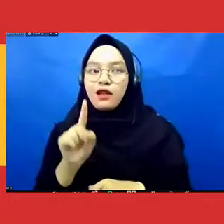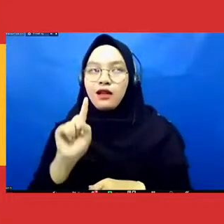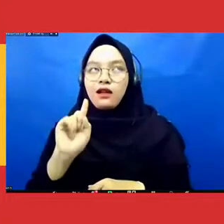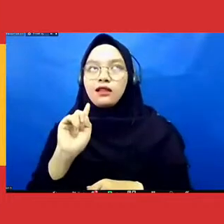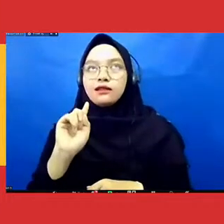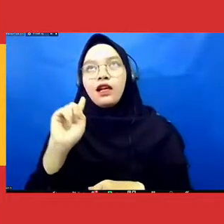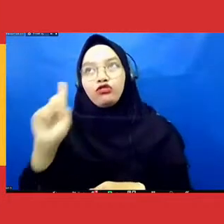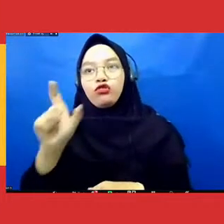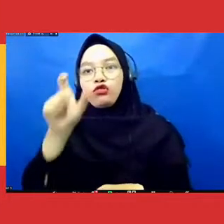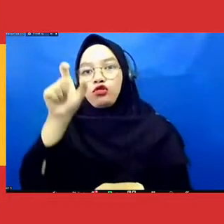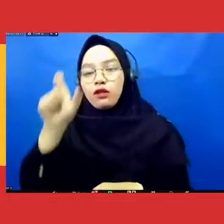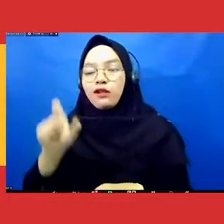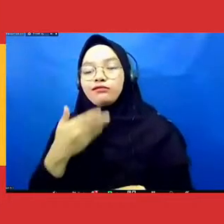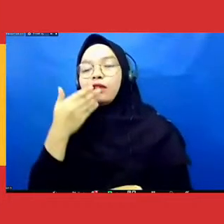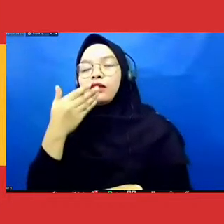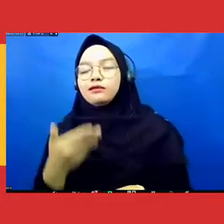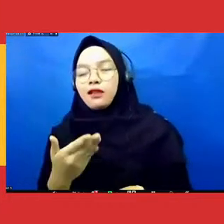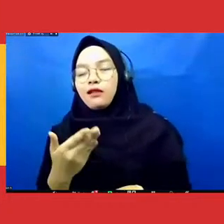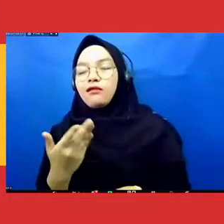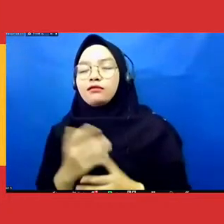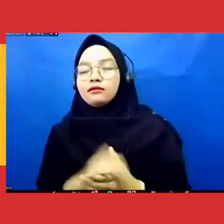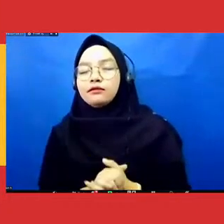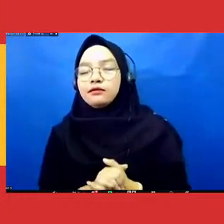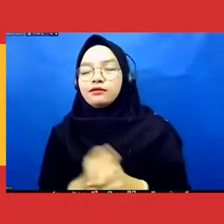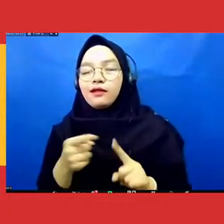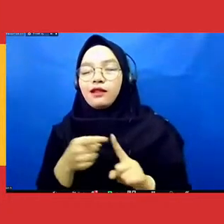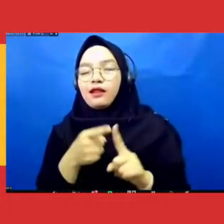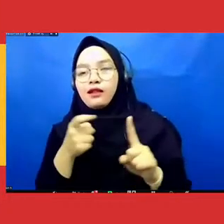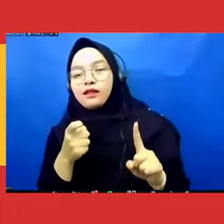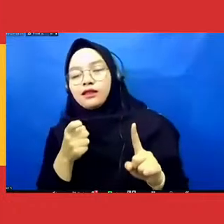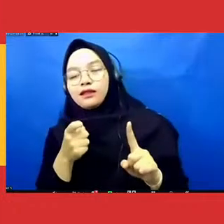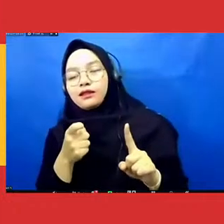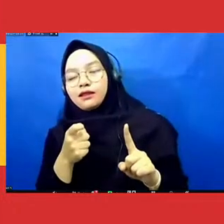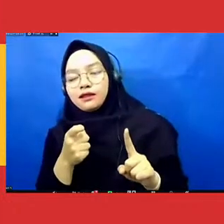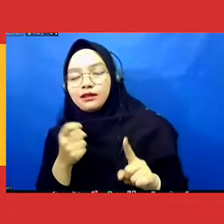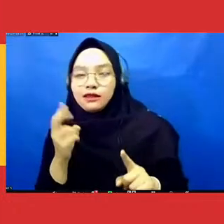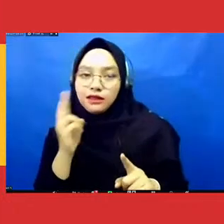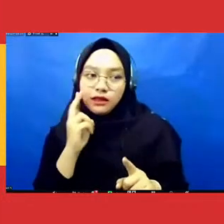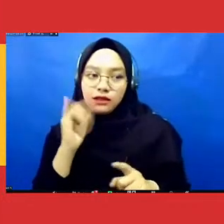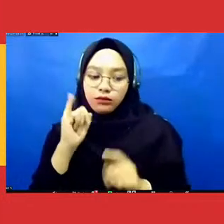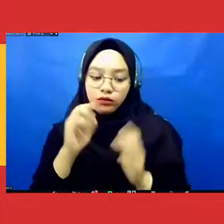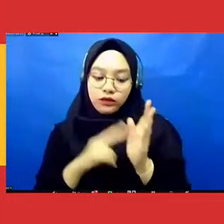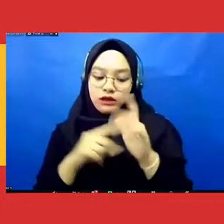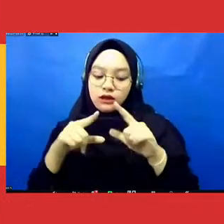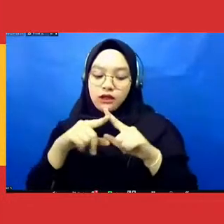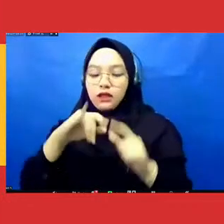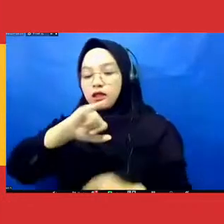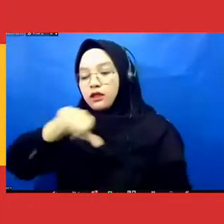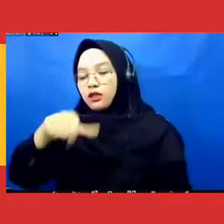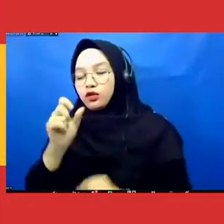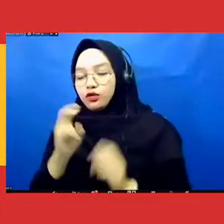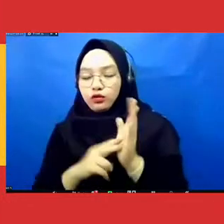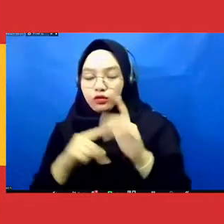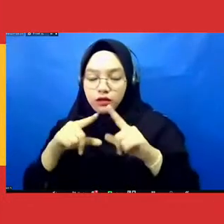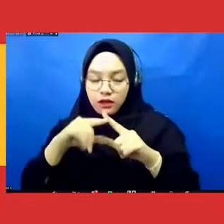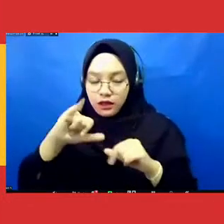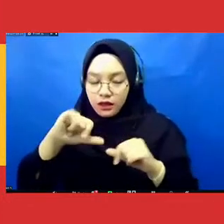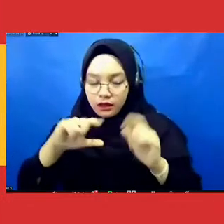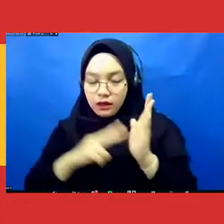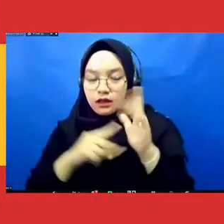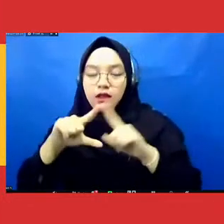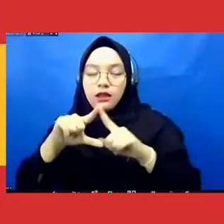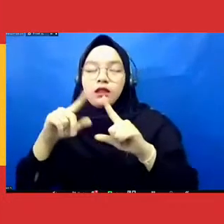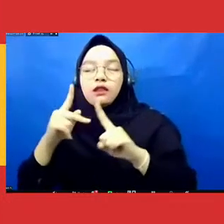menanyakan, yaitu dari Ibu Ina Junainah dari Fakultas Hukum Universitas